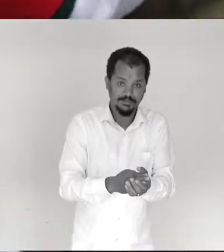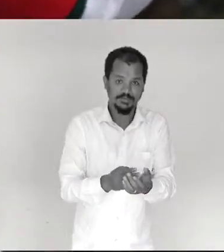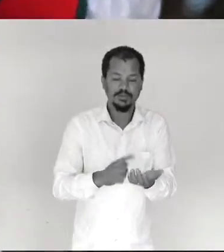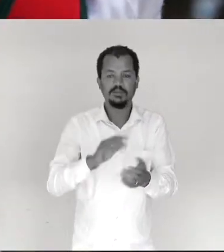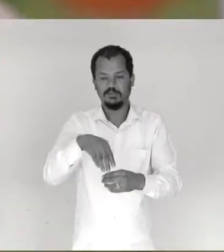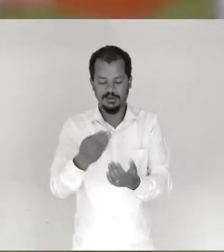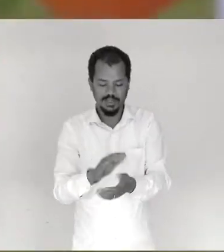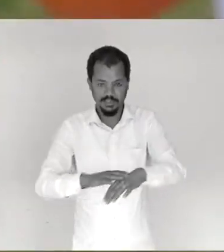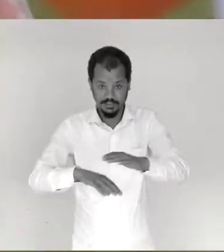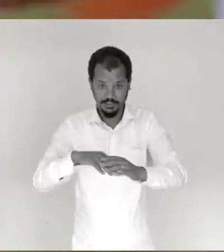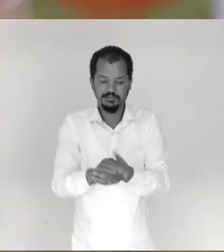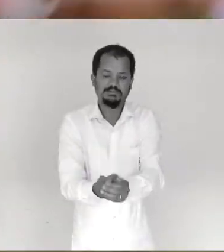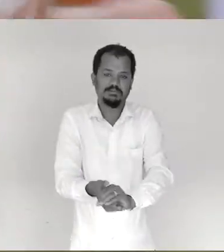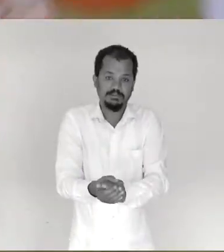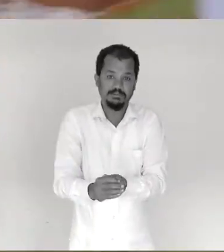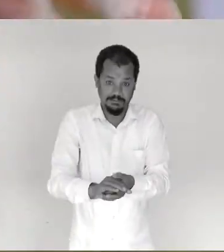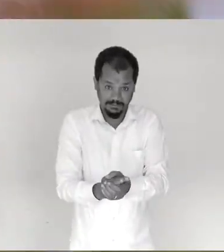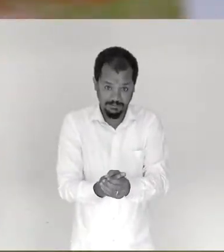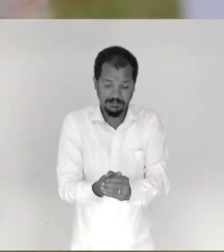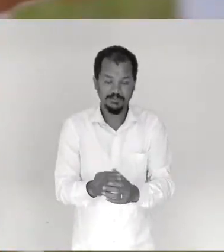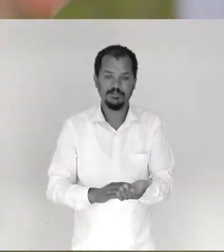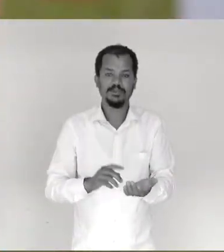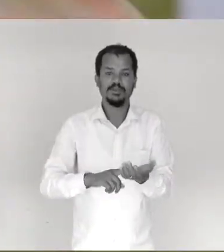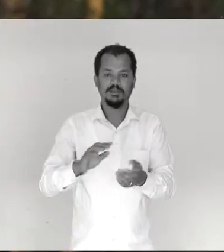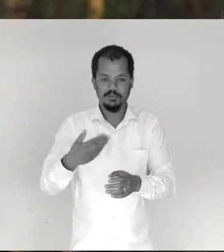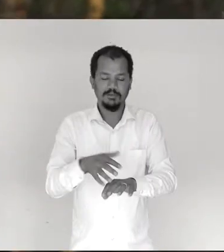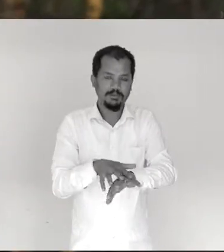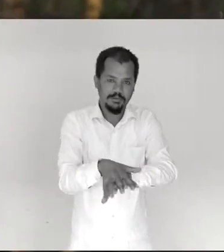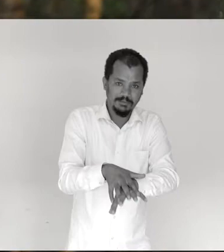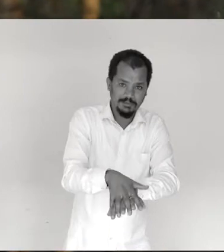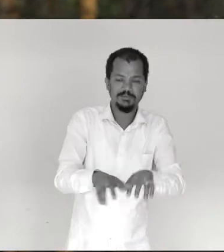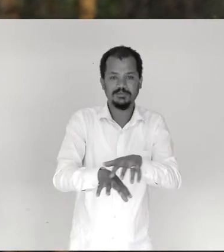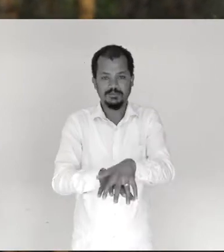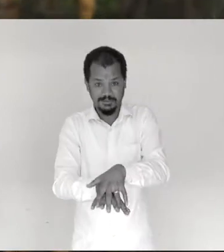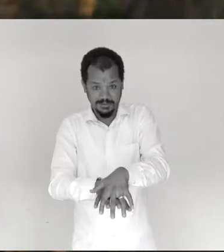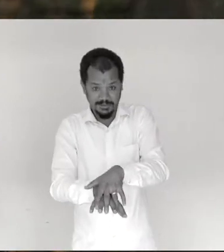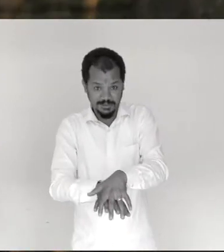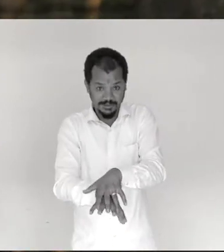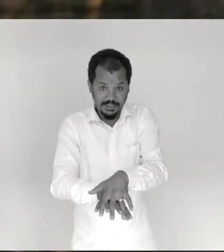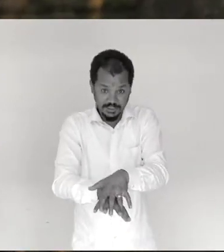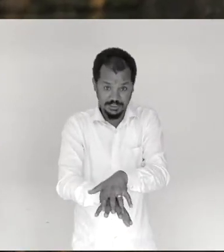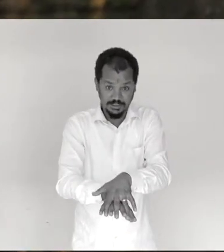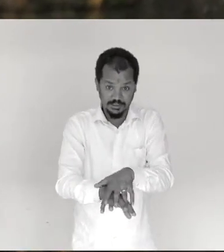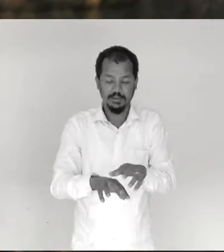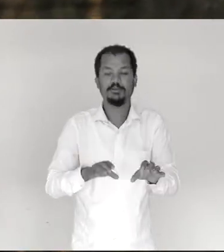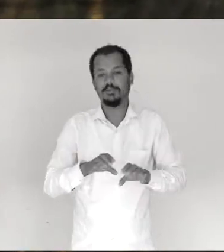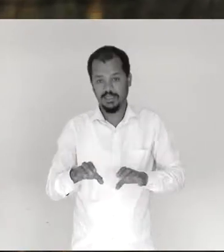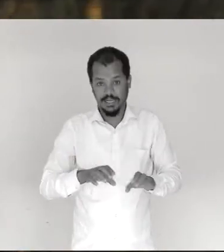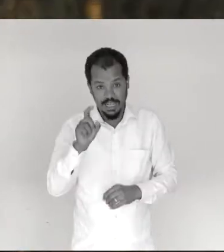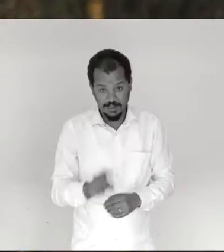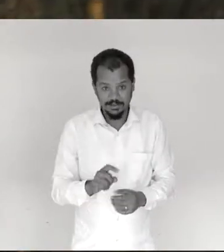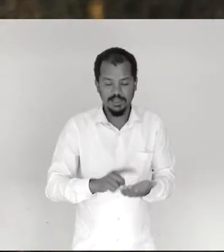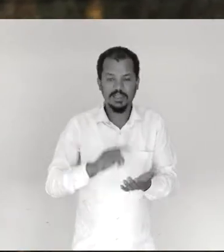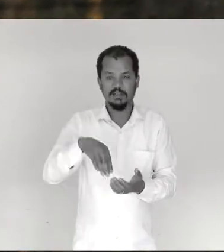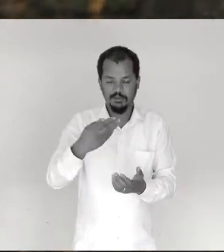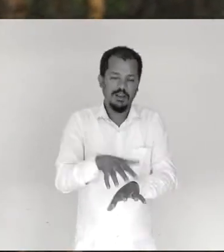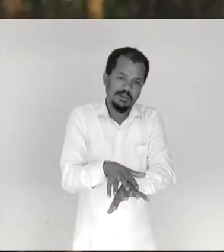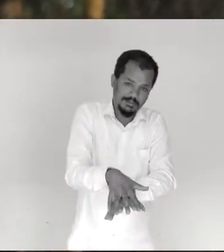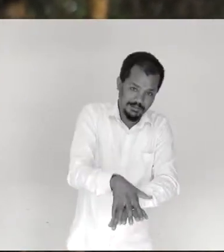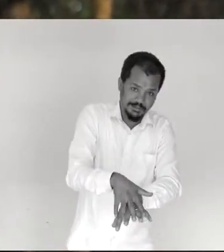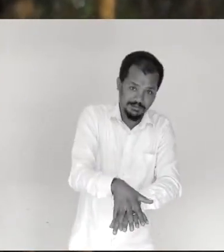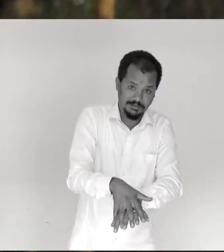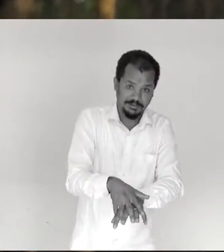arkala chutu di banna dabare dabare kuppe walke sagachine Neso da